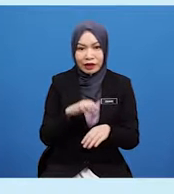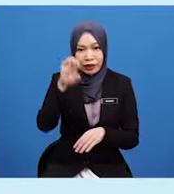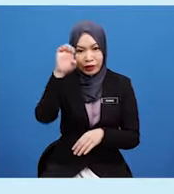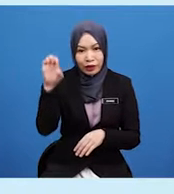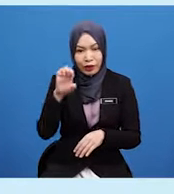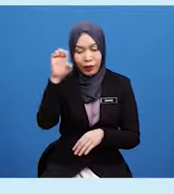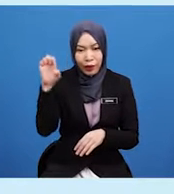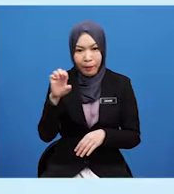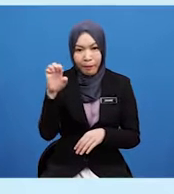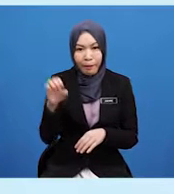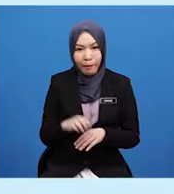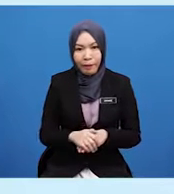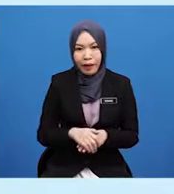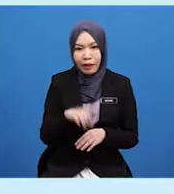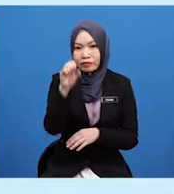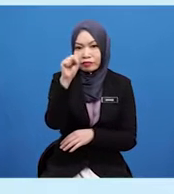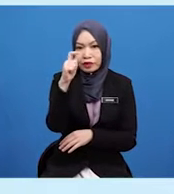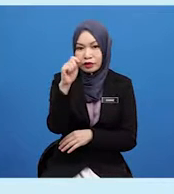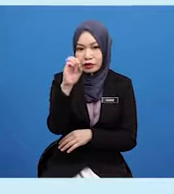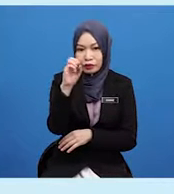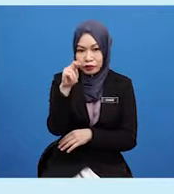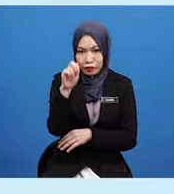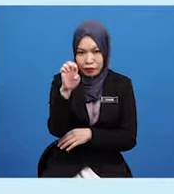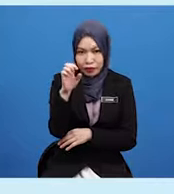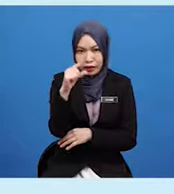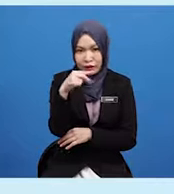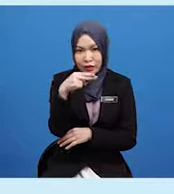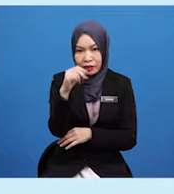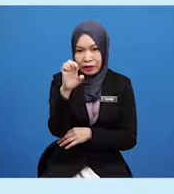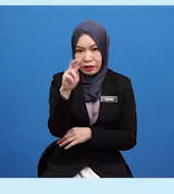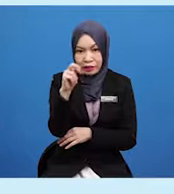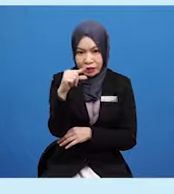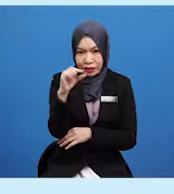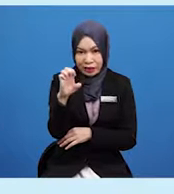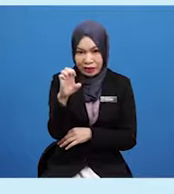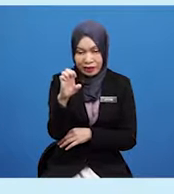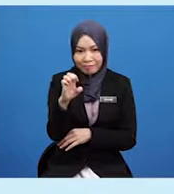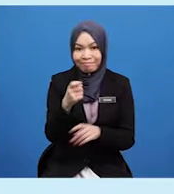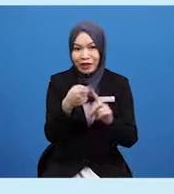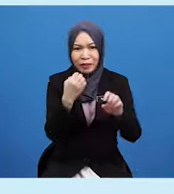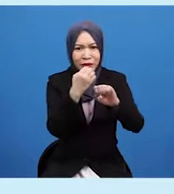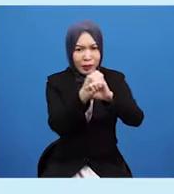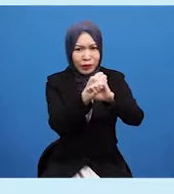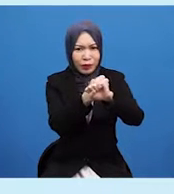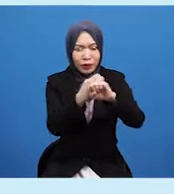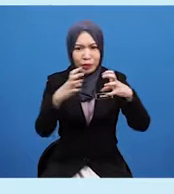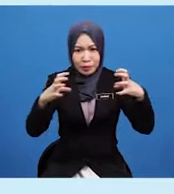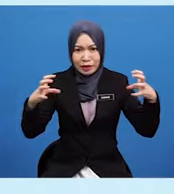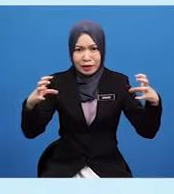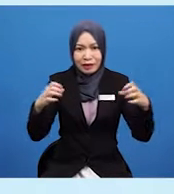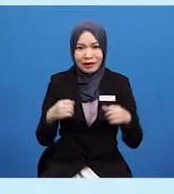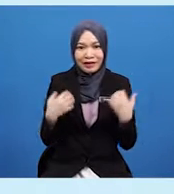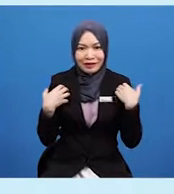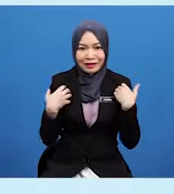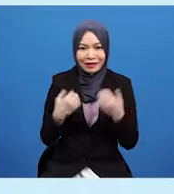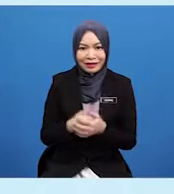zaman pra ke arahnya ya Nah di stonhenge boneka murid-murid bayangkan batu-batu besar dan tepat Cak disana